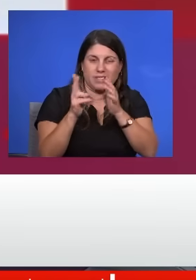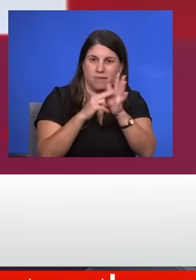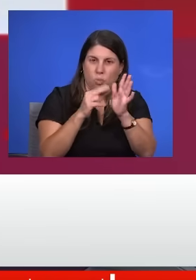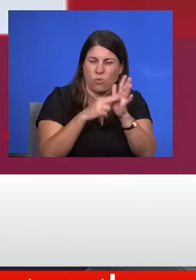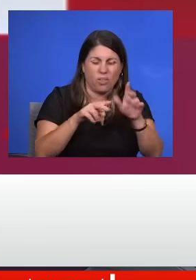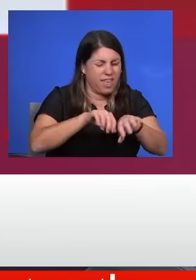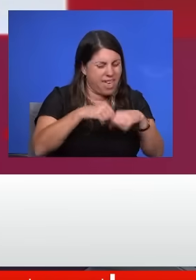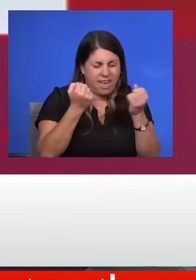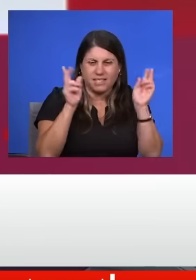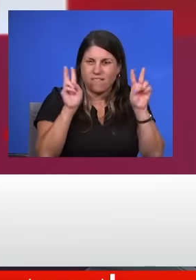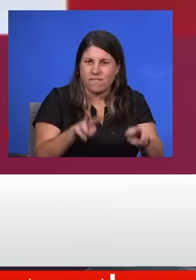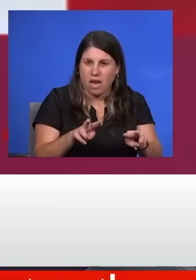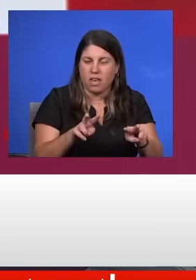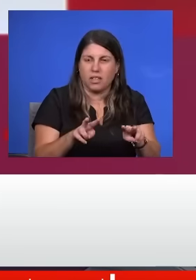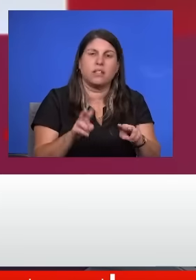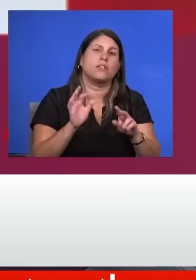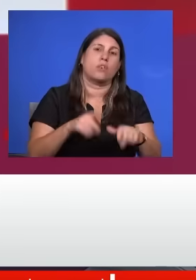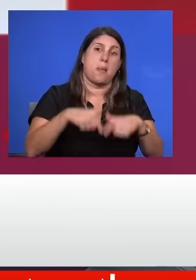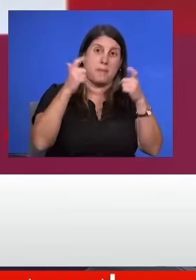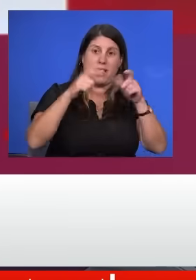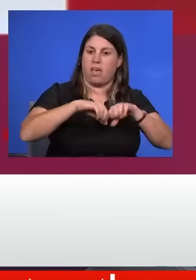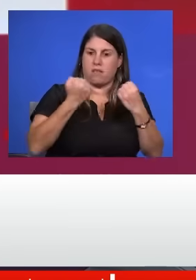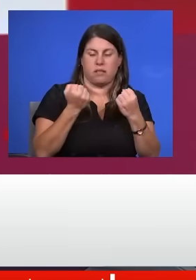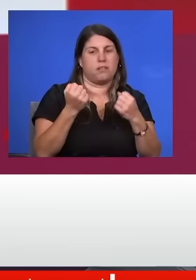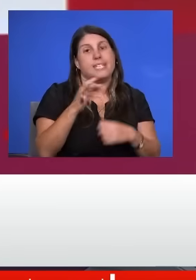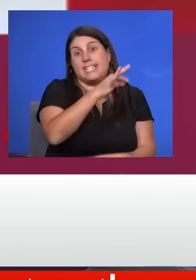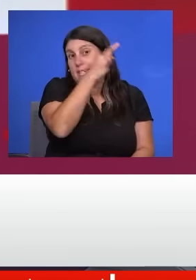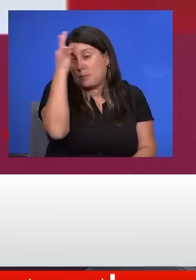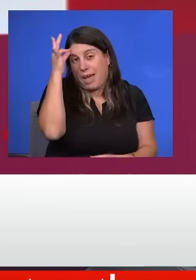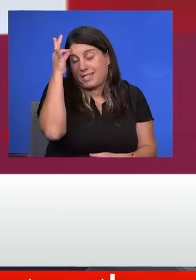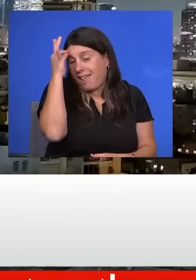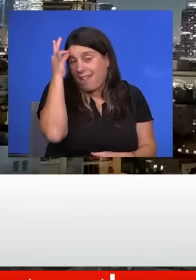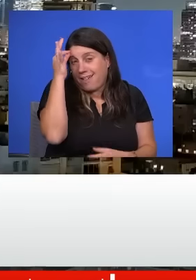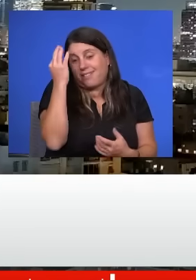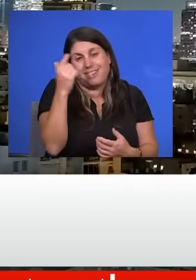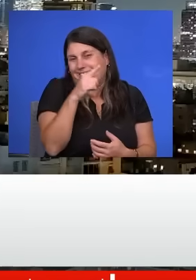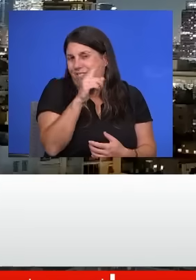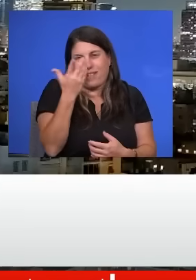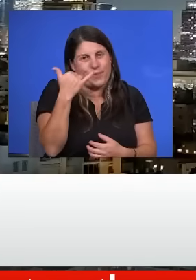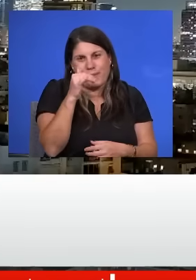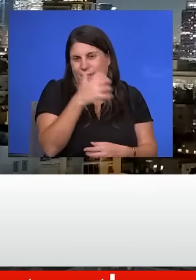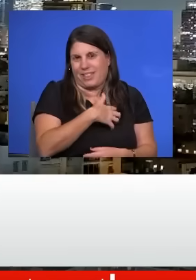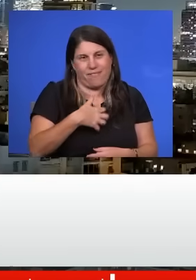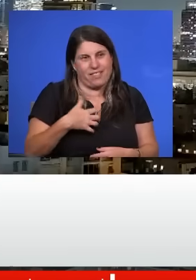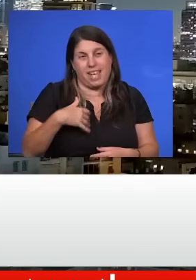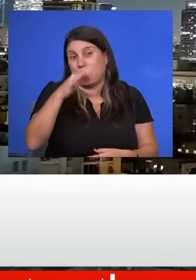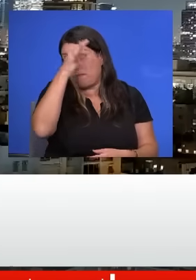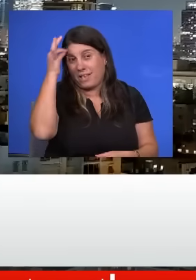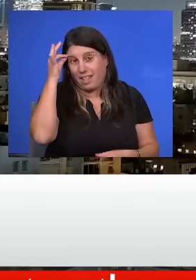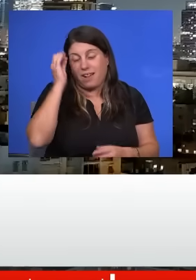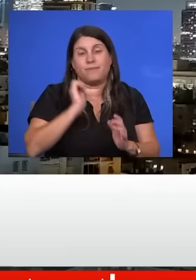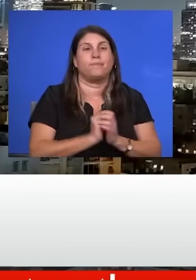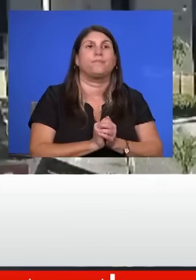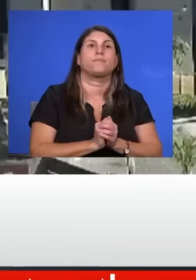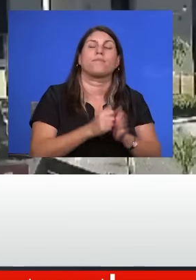של הבניין, כנראה במזל גדול לא היו נפגעים. ואנחנו גם ראינו איזושהי